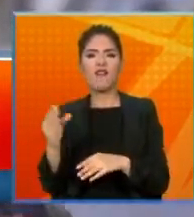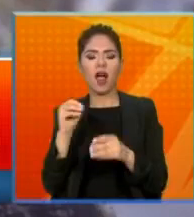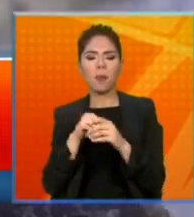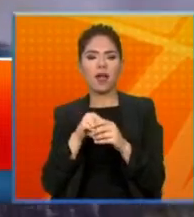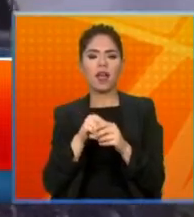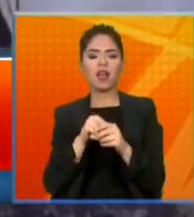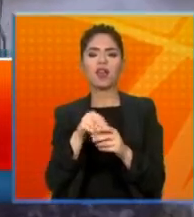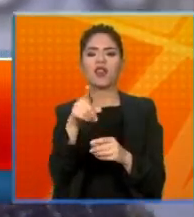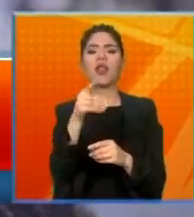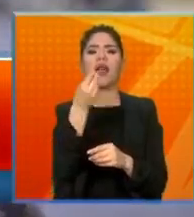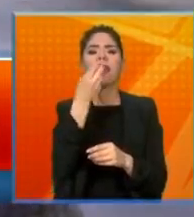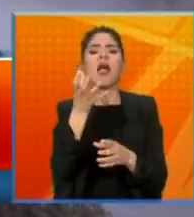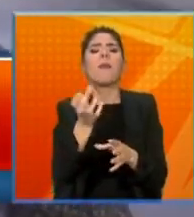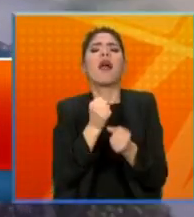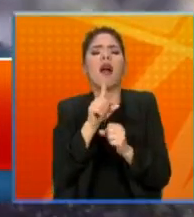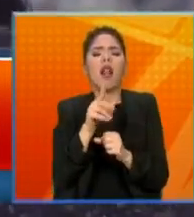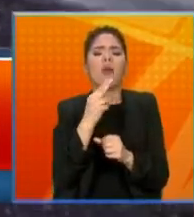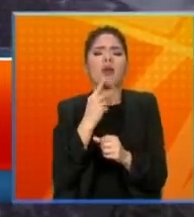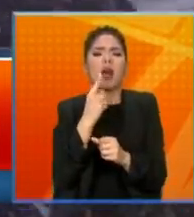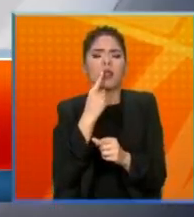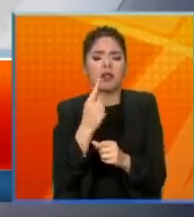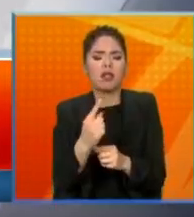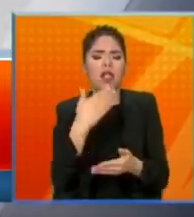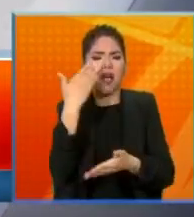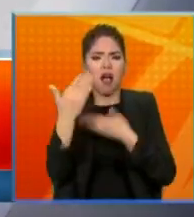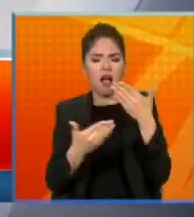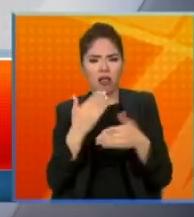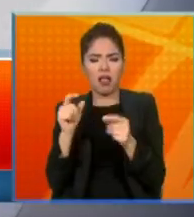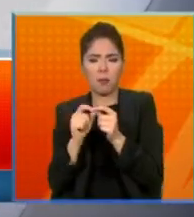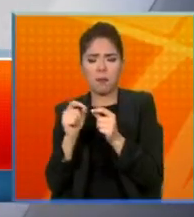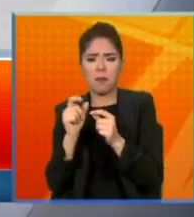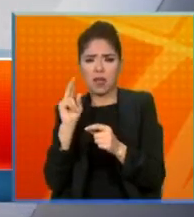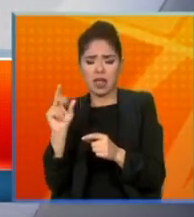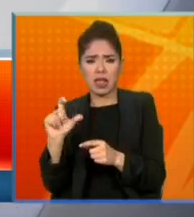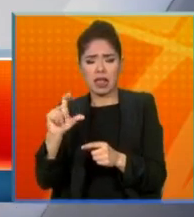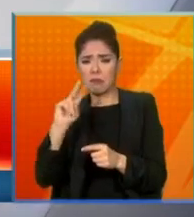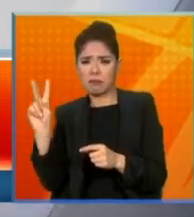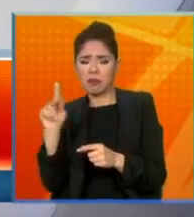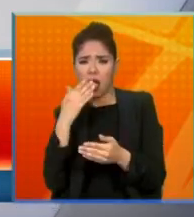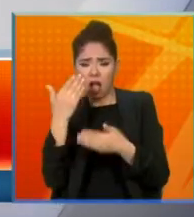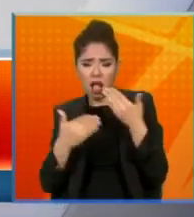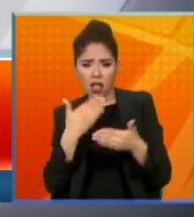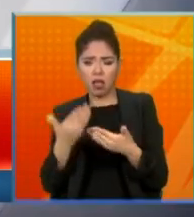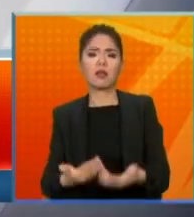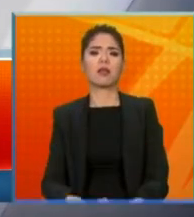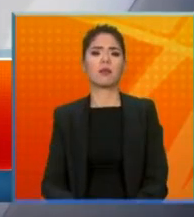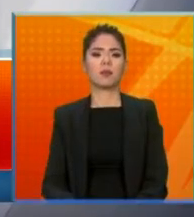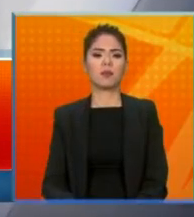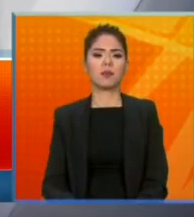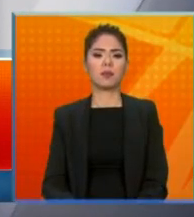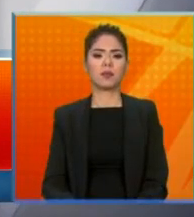gıda masrafını dahi karşılamakta zorlanan biri olarak lanse etti. Yani biz mi yanlış yapıyoruz? Biz